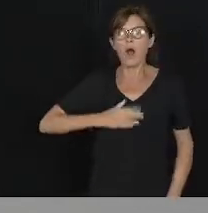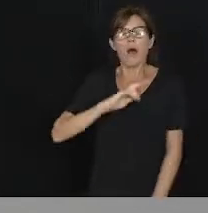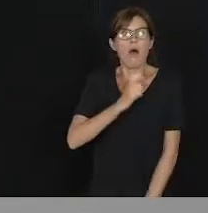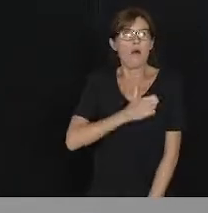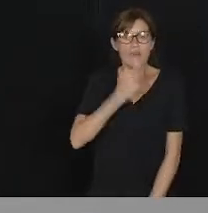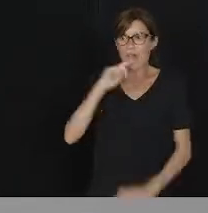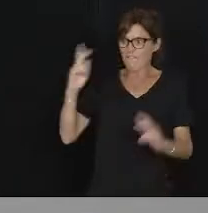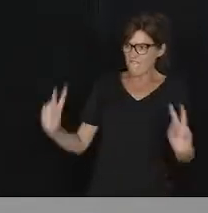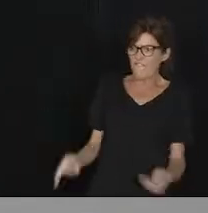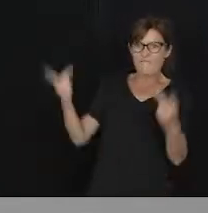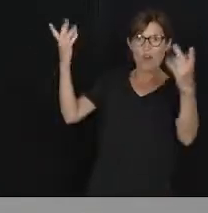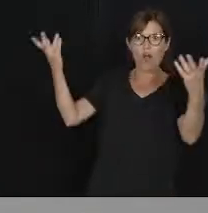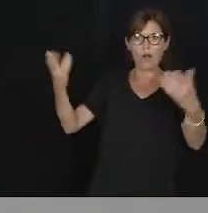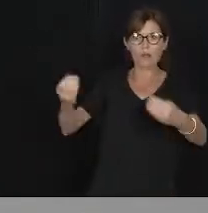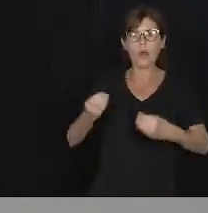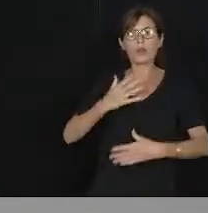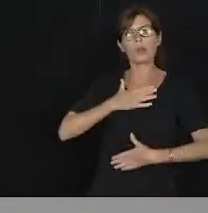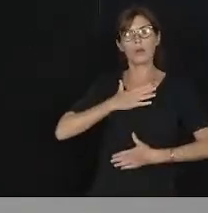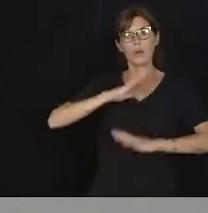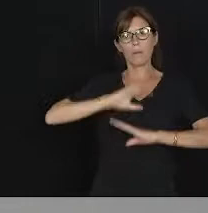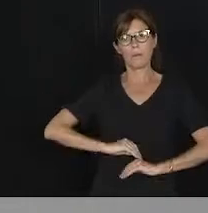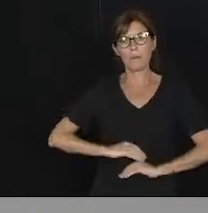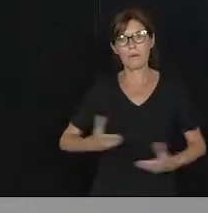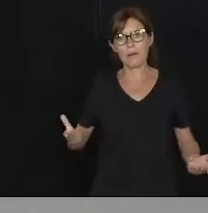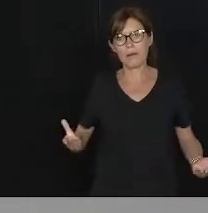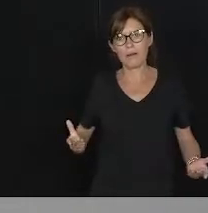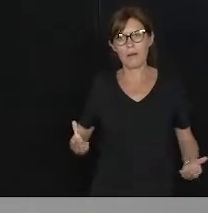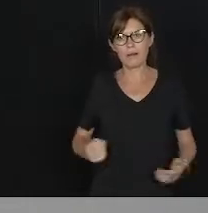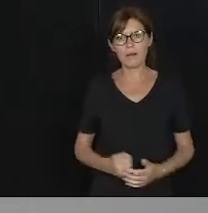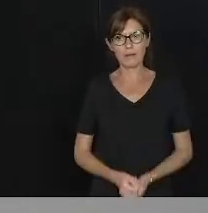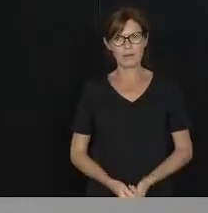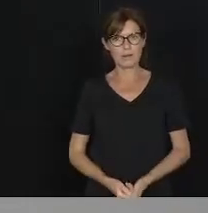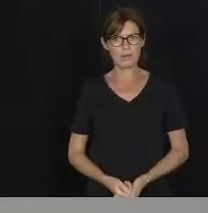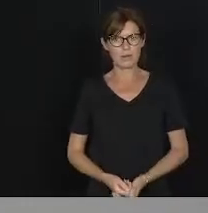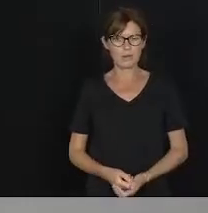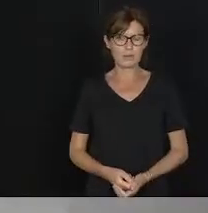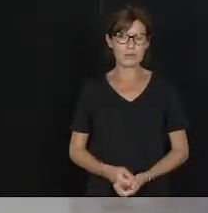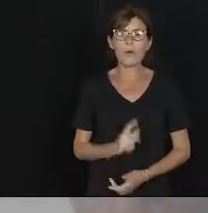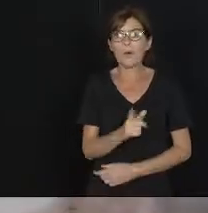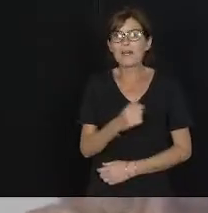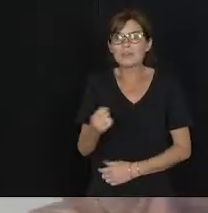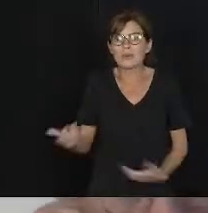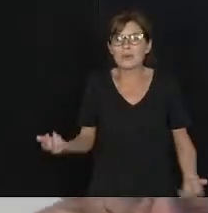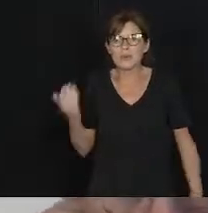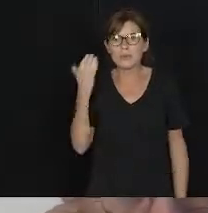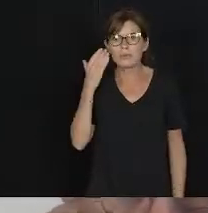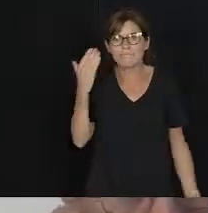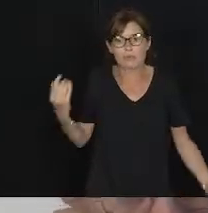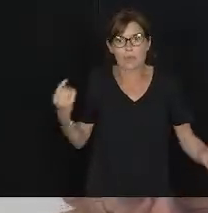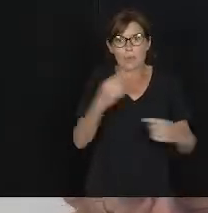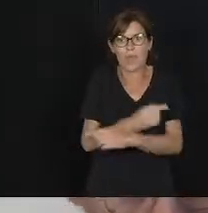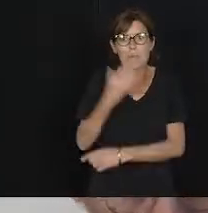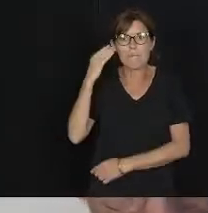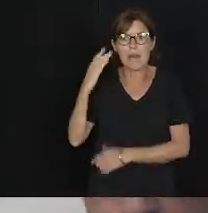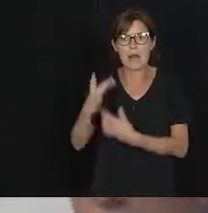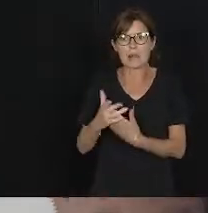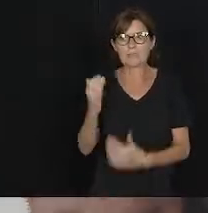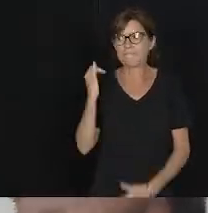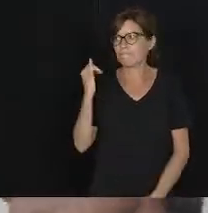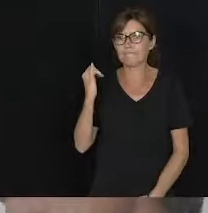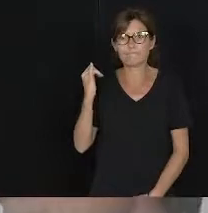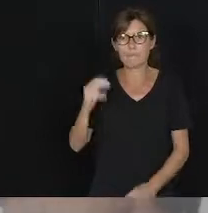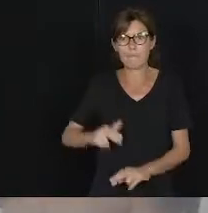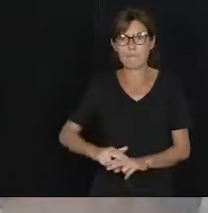toute lecture de son contenu, délivre un message rassurant, ce qui fait qu'évidemment, à l'inverse, eh bien, son absence